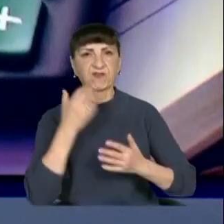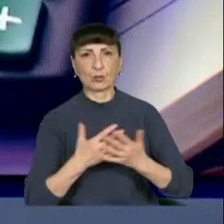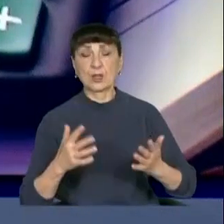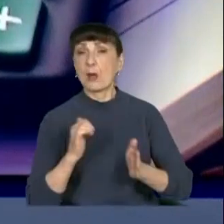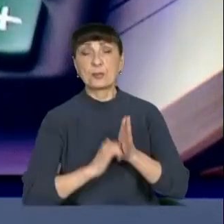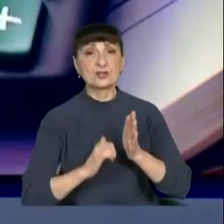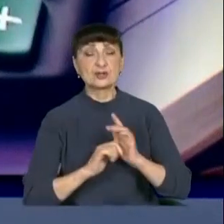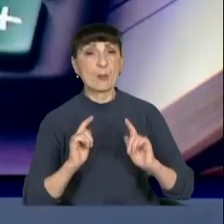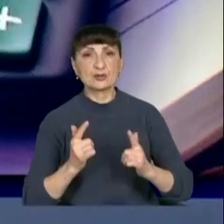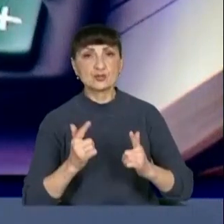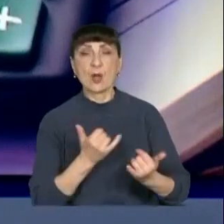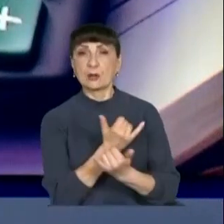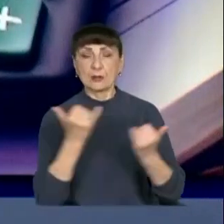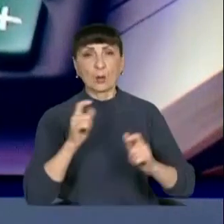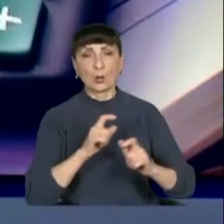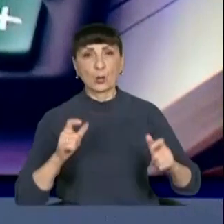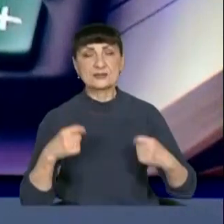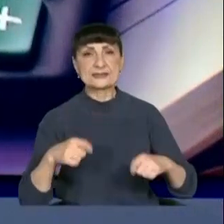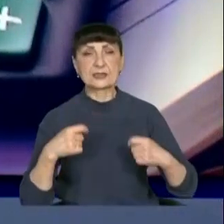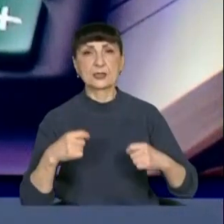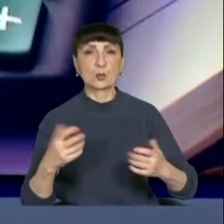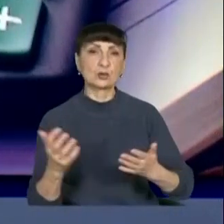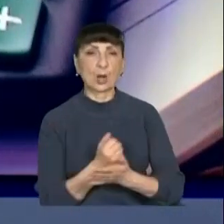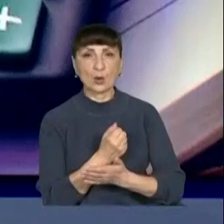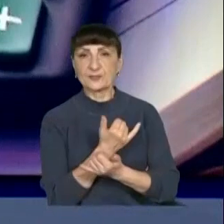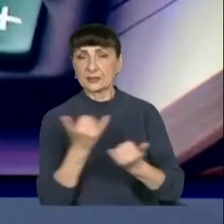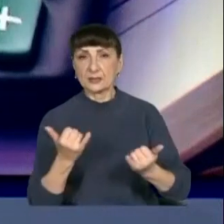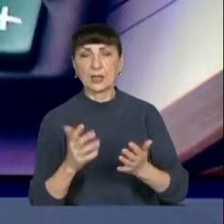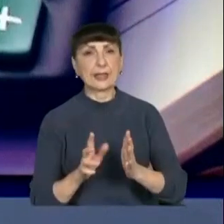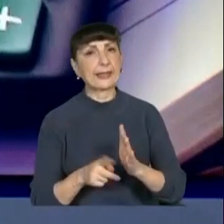и удается ли удовлетворить потребности рынка в материале Алии Абитовой?